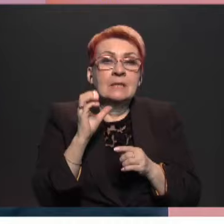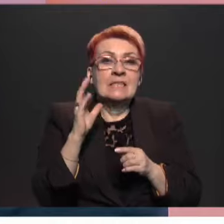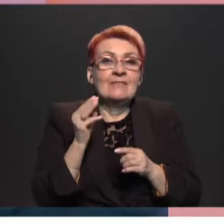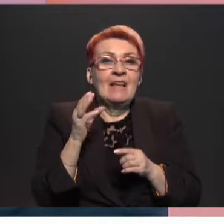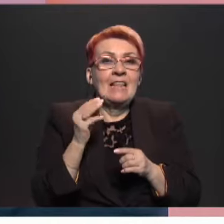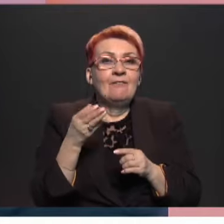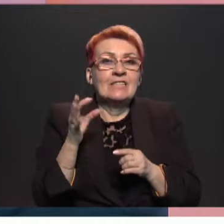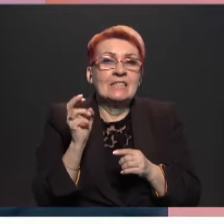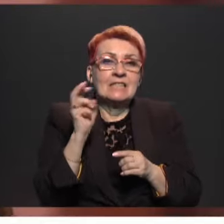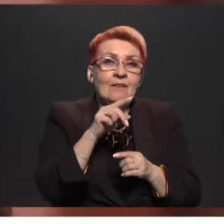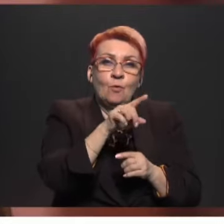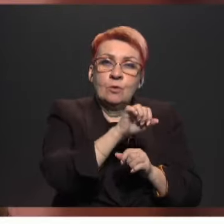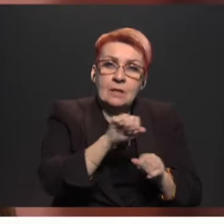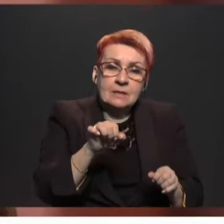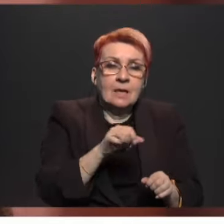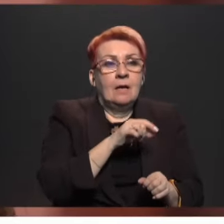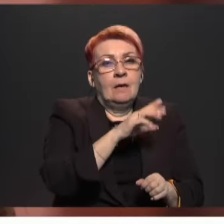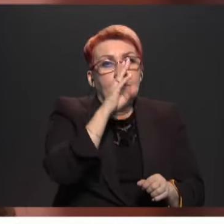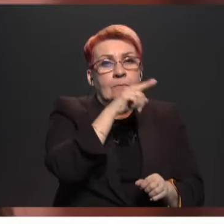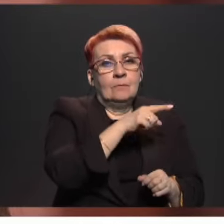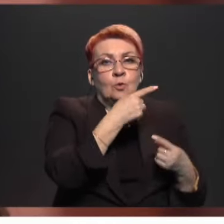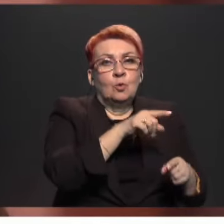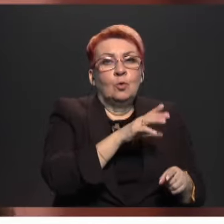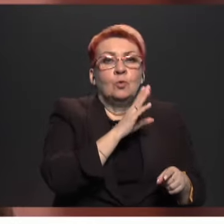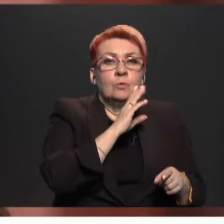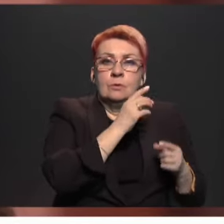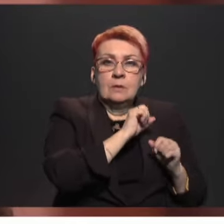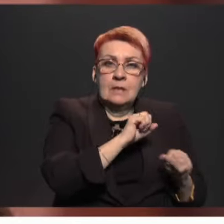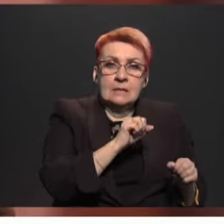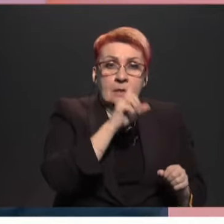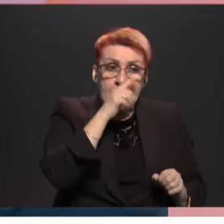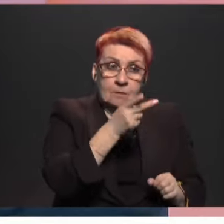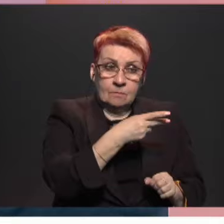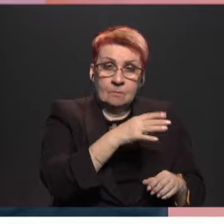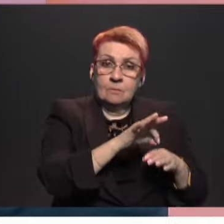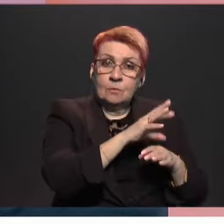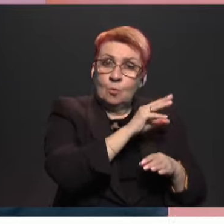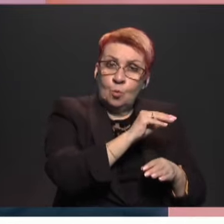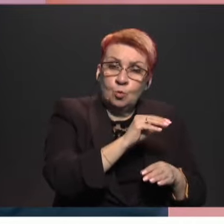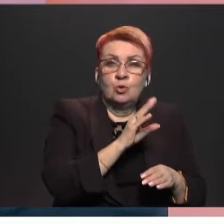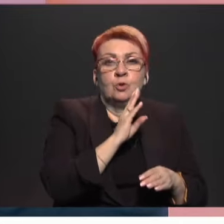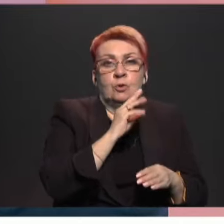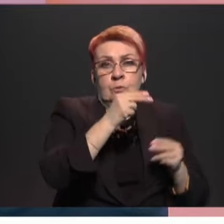этому мужу искать другой жены. Почему? Потому что все знают уже, что это муж и жена. А кроме того, родители